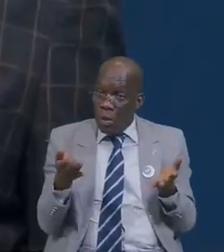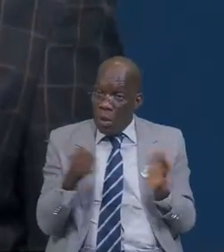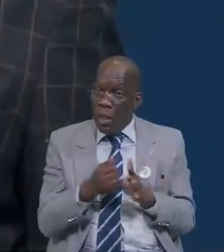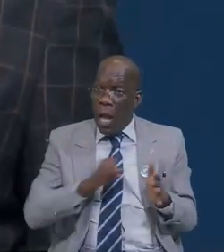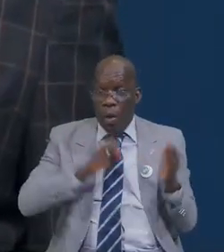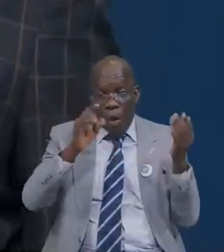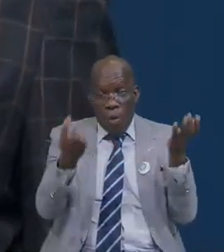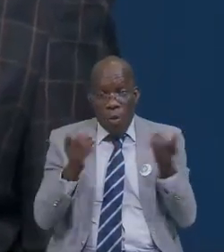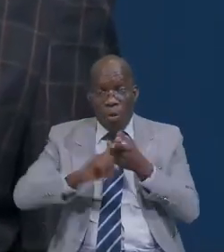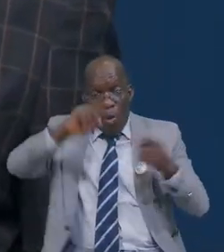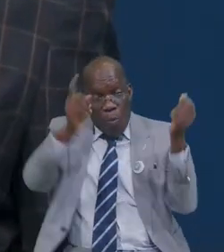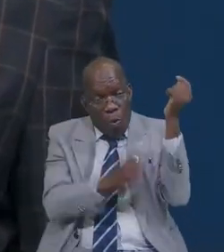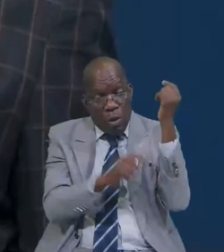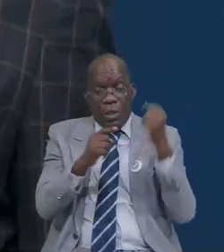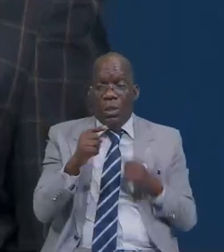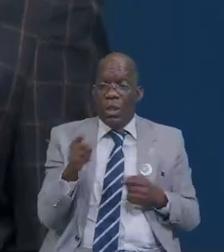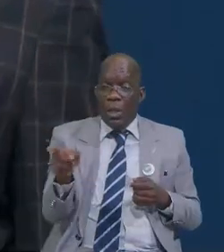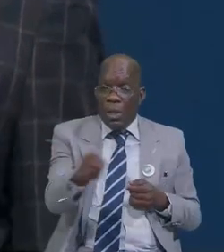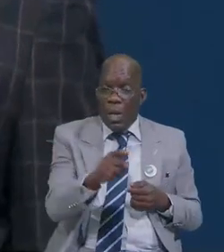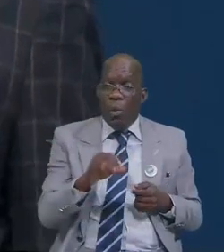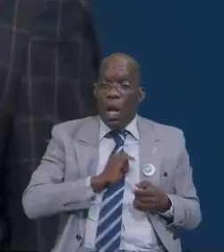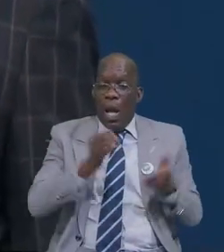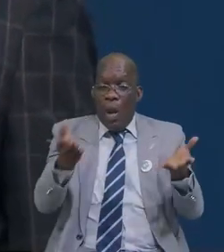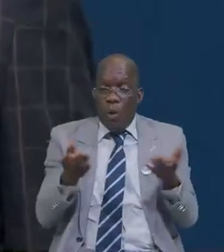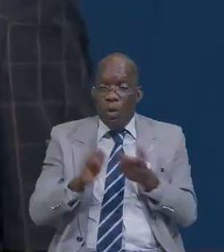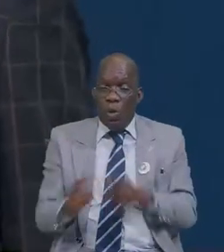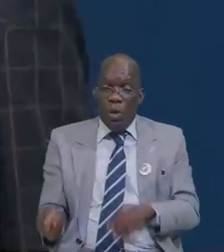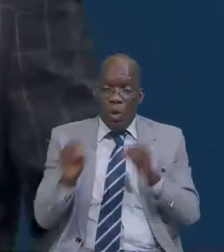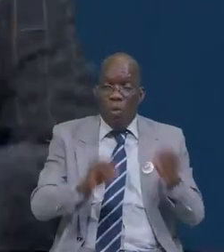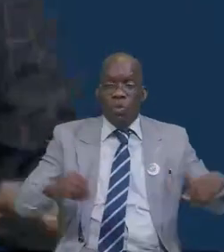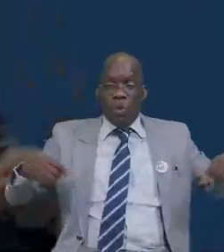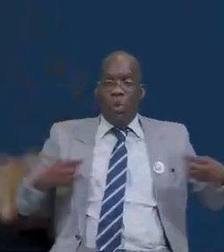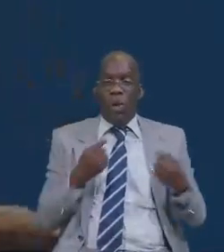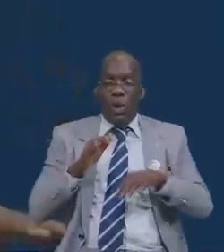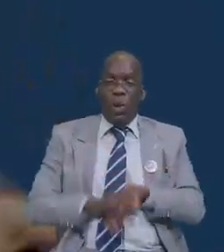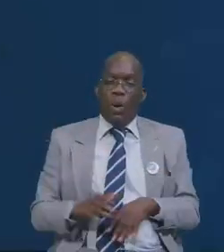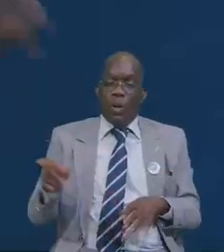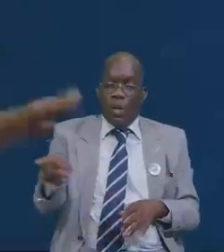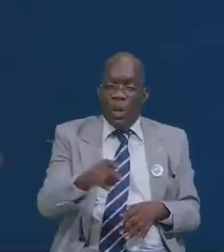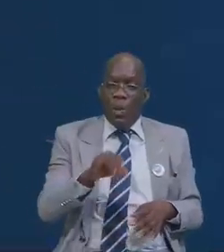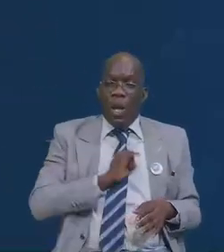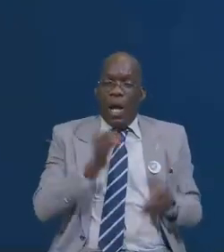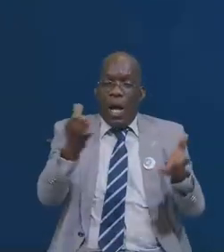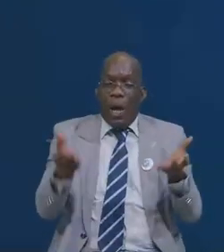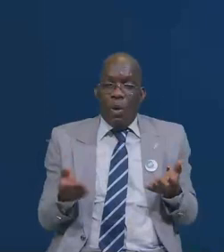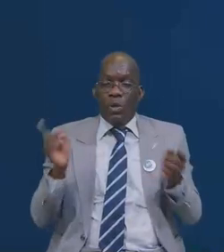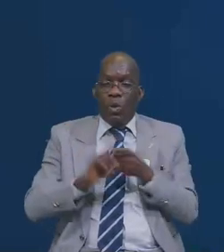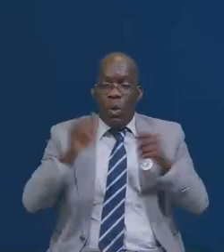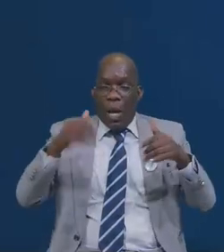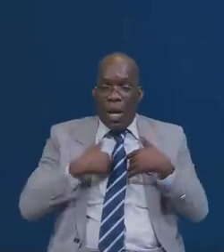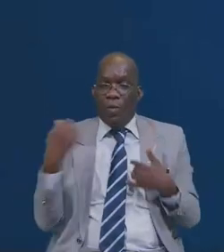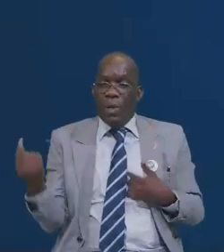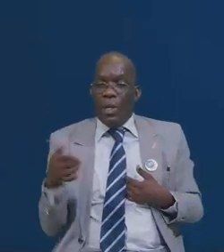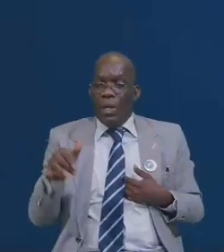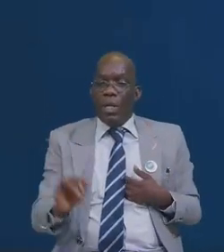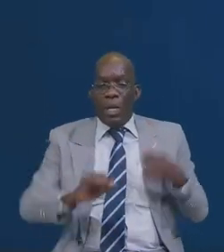Oui. Je vais les frapper. Hein? Je vais leur envoyer des plaies. Je vais